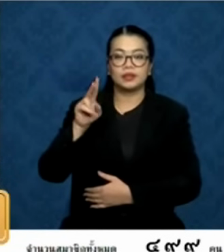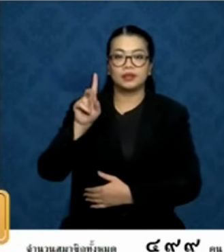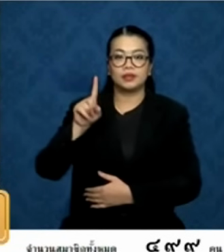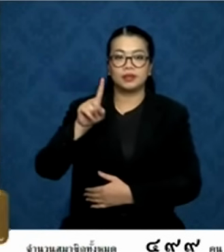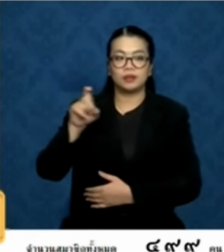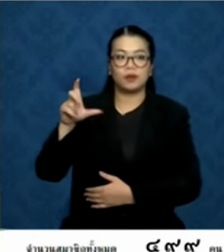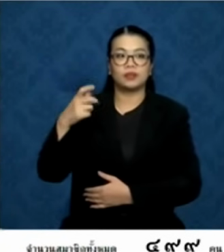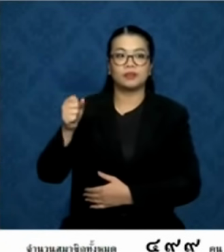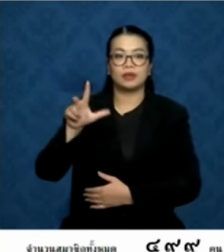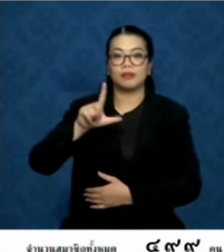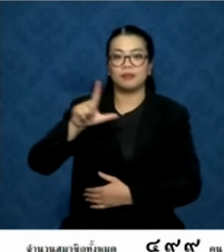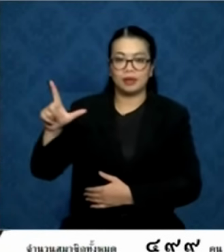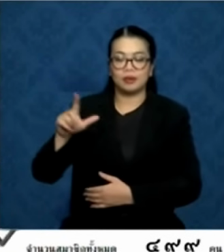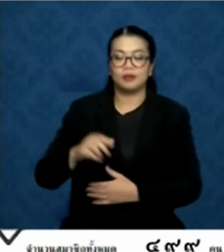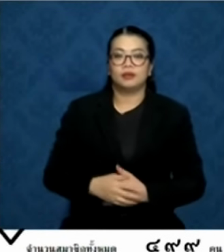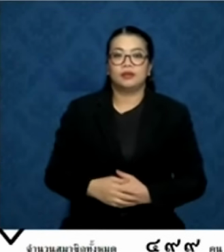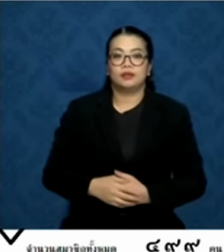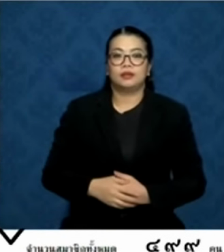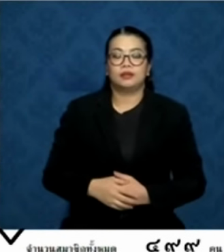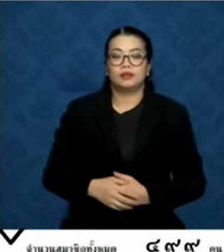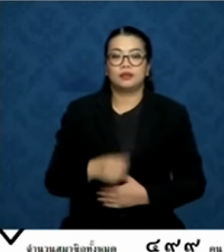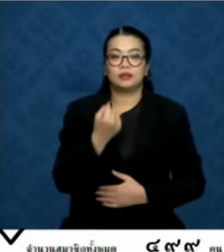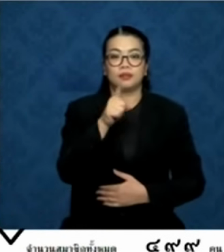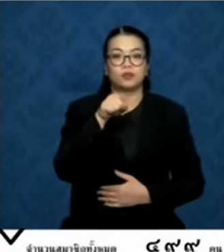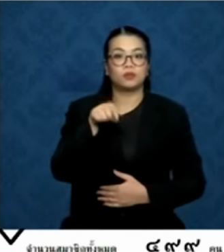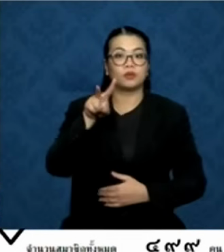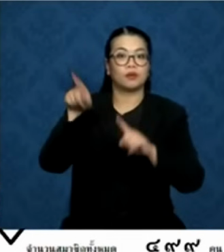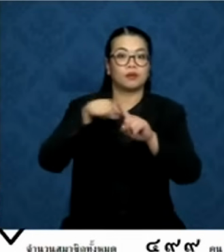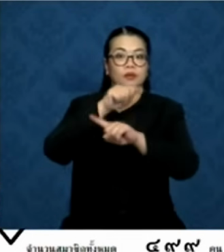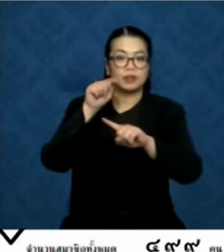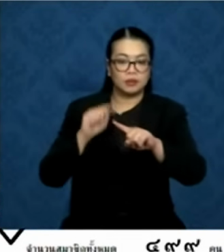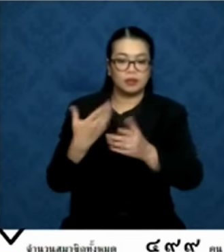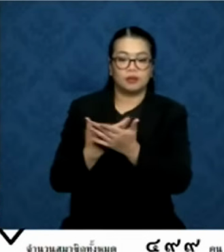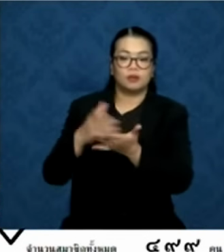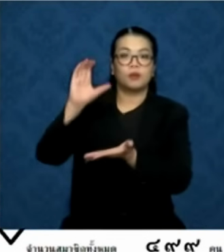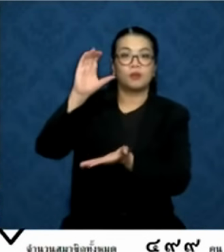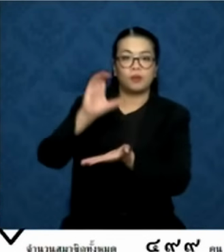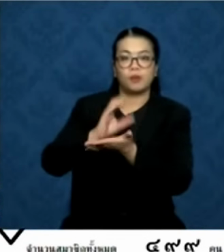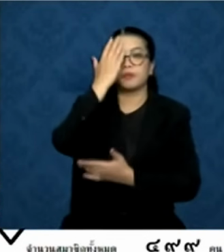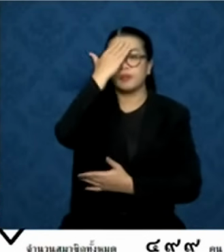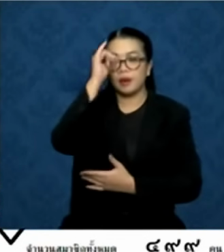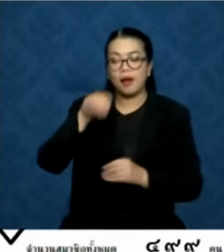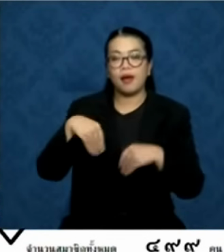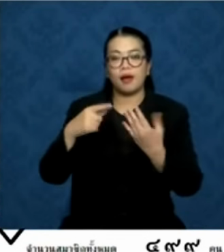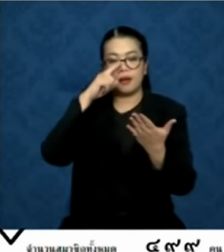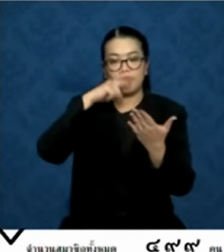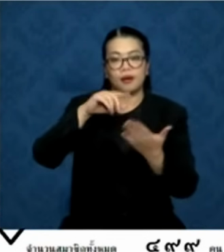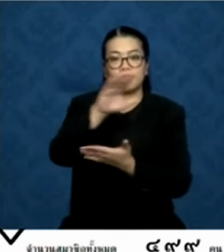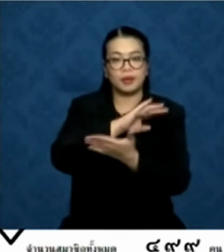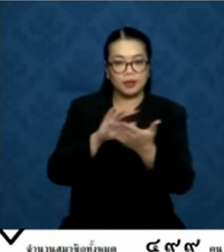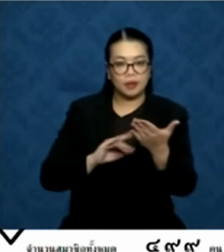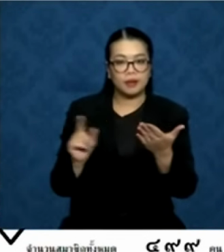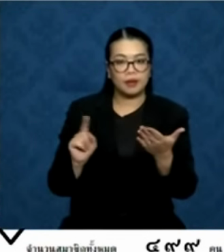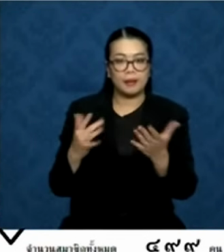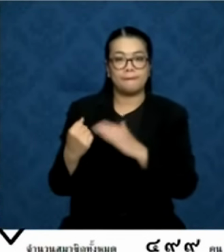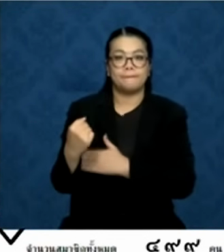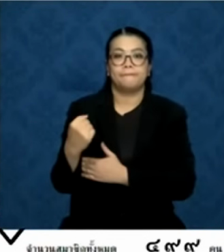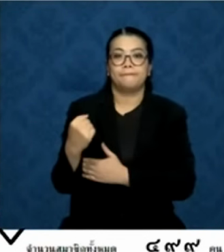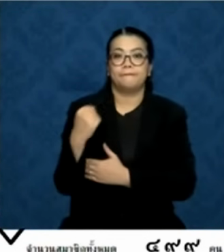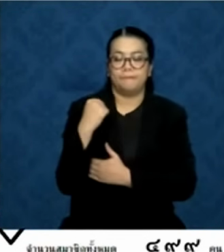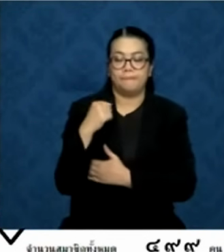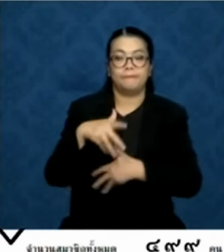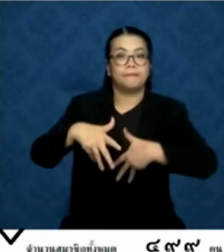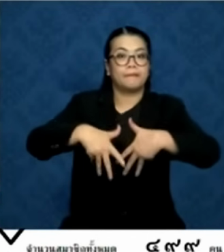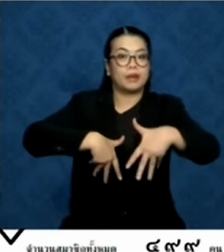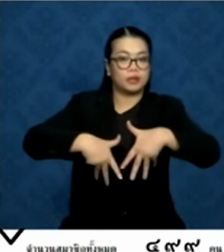391,149.3 ล้านบาทคิดเป็นร้อยละ 11.2 ของวงเงินงบประมาณเพื่อให้ประเทศมีความมั่นคงและประช